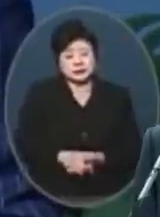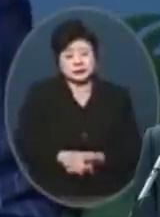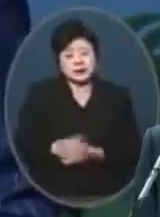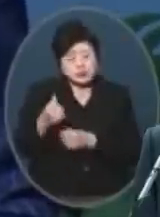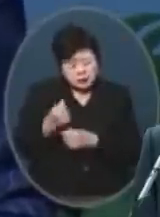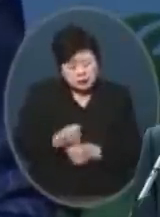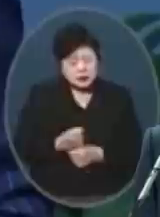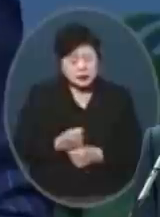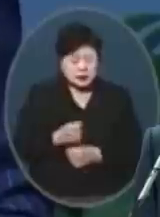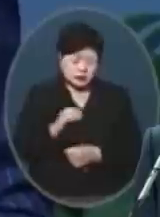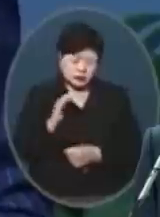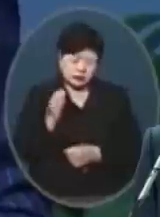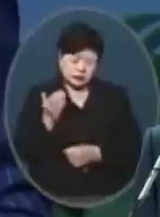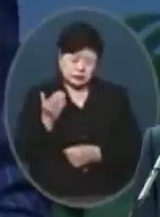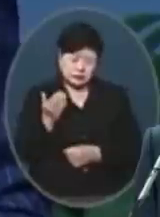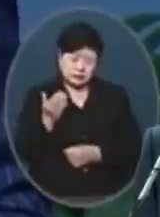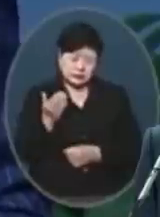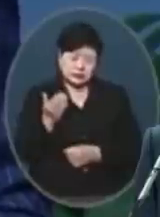의지할 수밖에 없습니다.